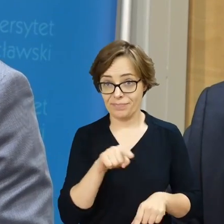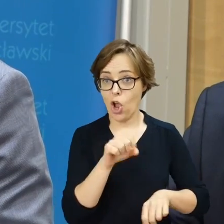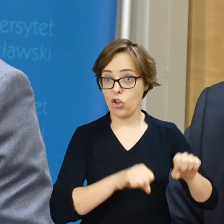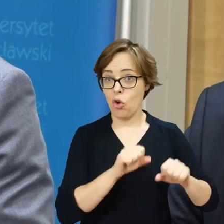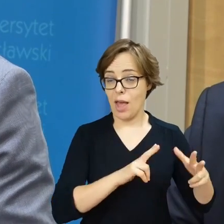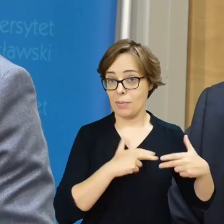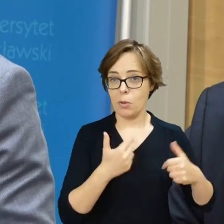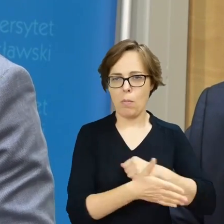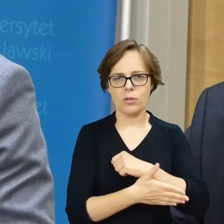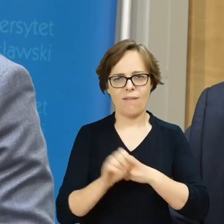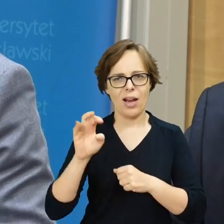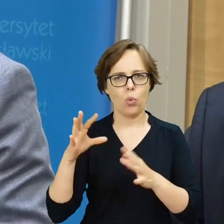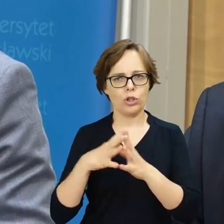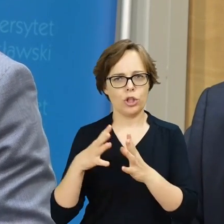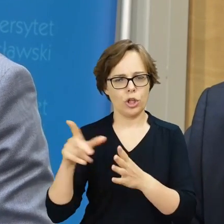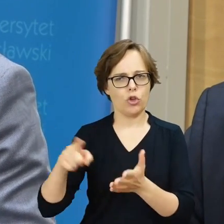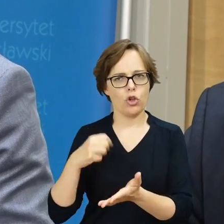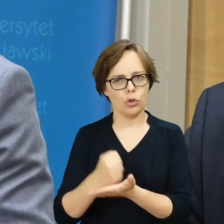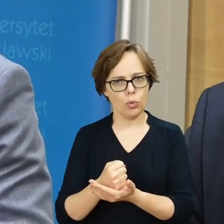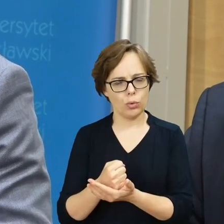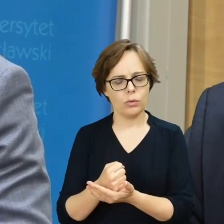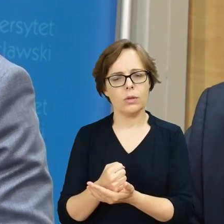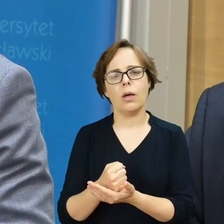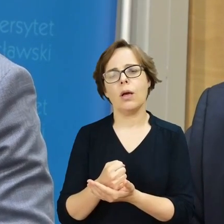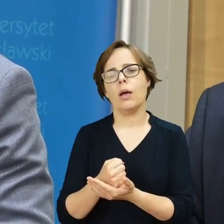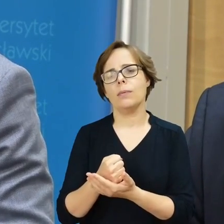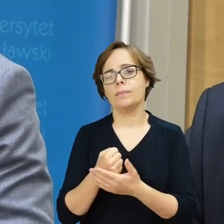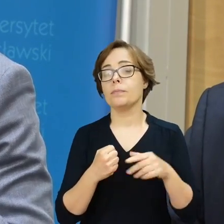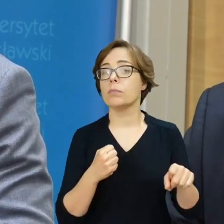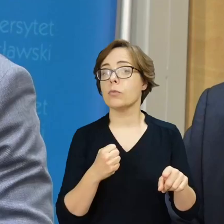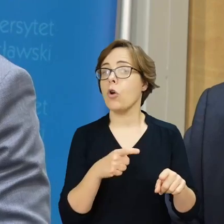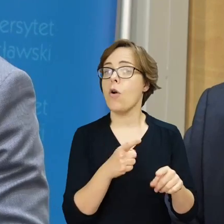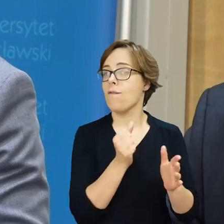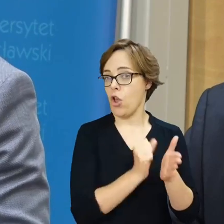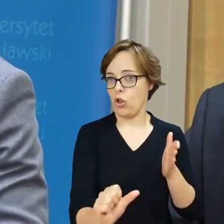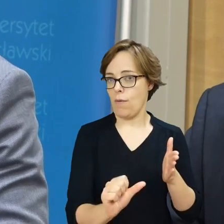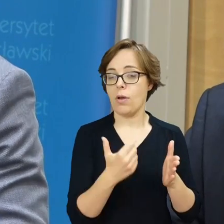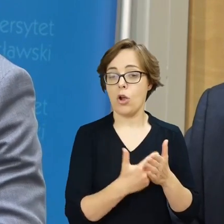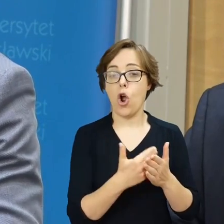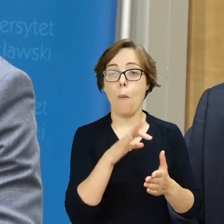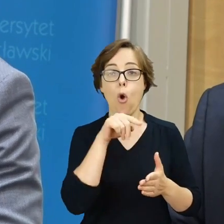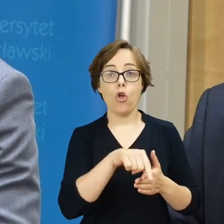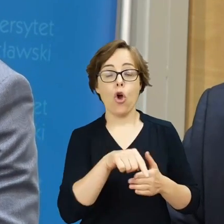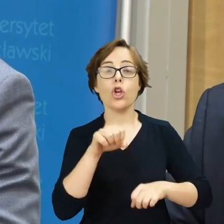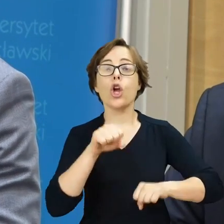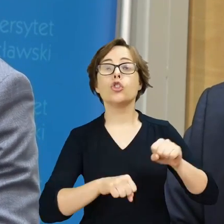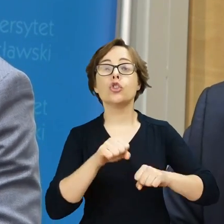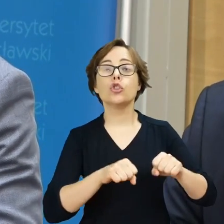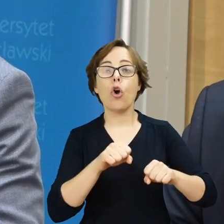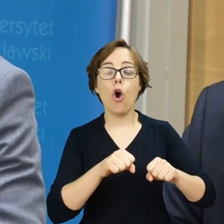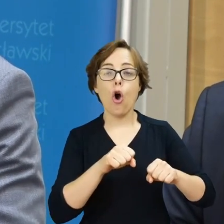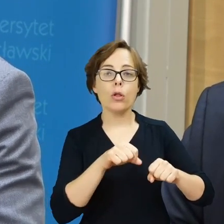artykuł 10 konstytucji pełni taką szczególną rolę, bo on jest sądem, proszę pamiętać, nad administracją, a nie sądem w